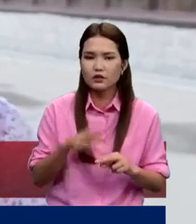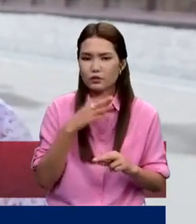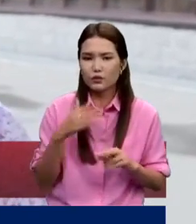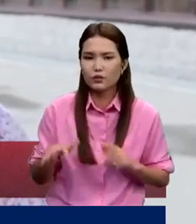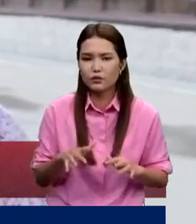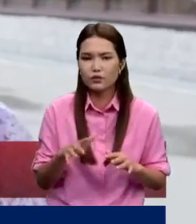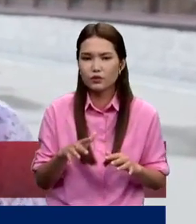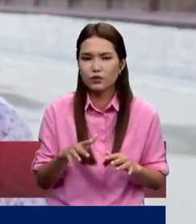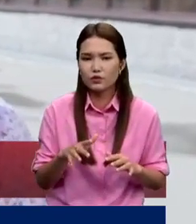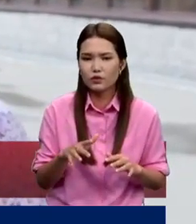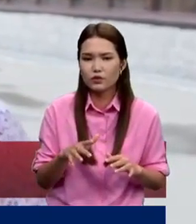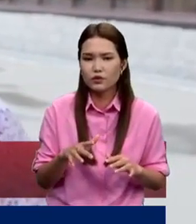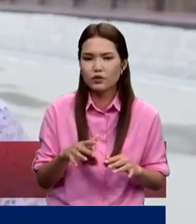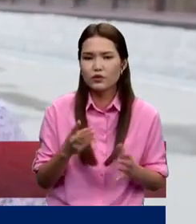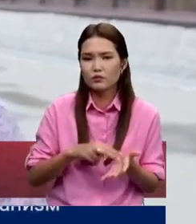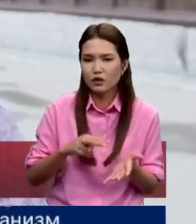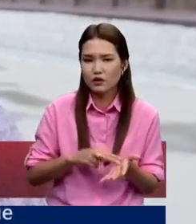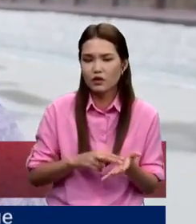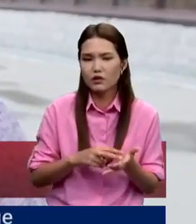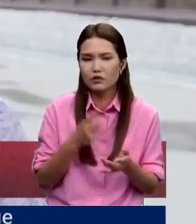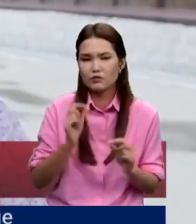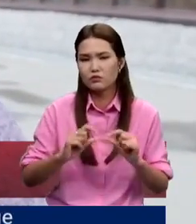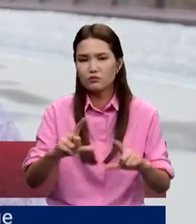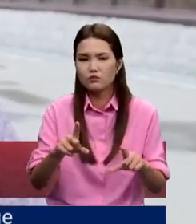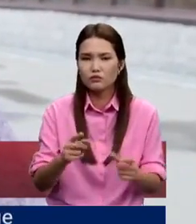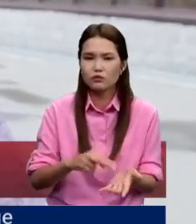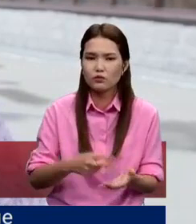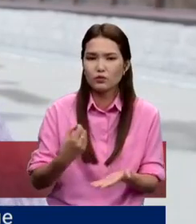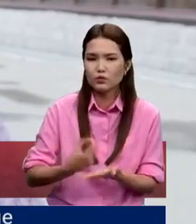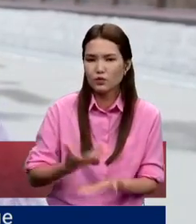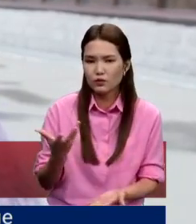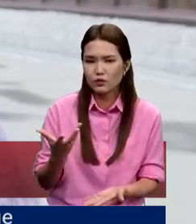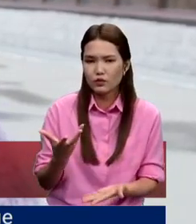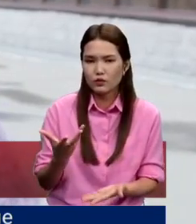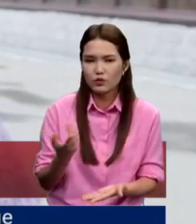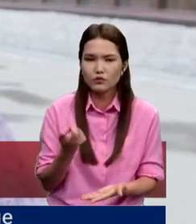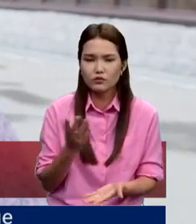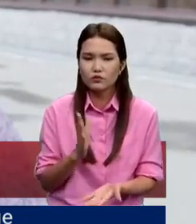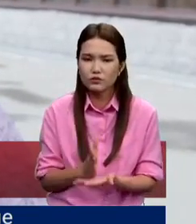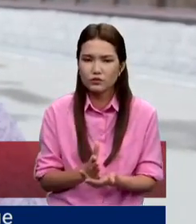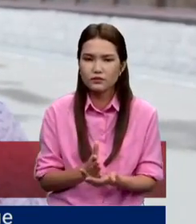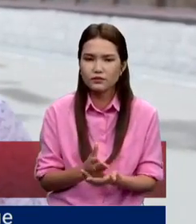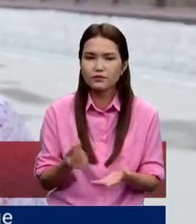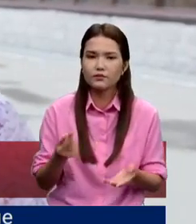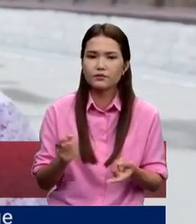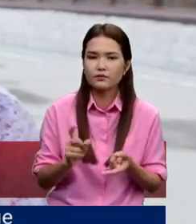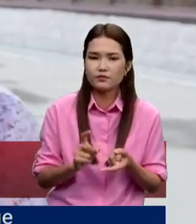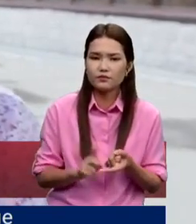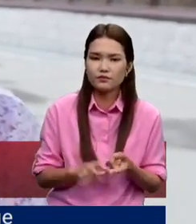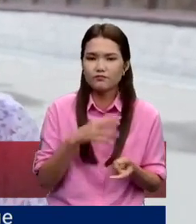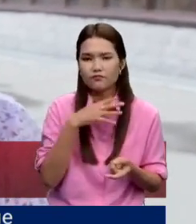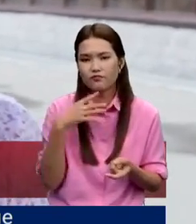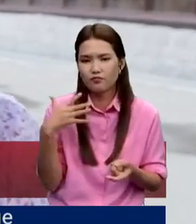қосылса, біраз қосылады, бірақ баға күнделікті жаңа еңбекақыға қосылған ақшадан өте